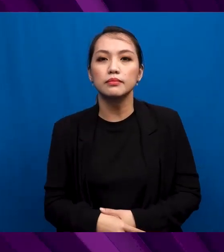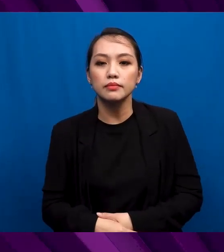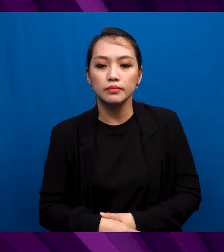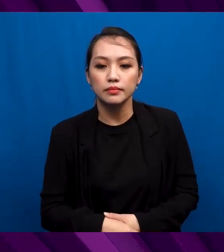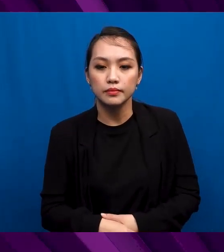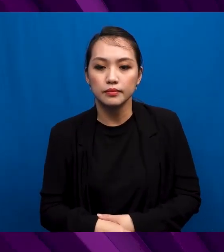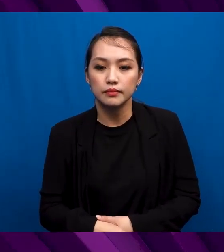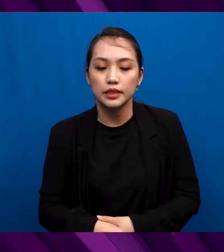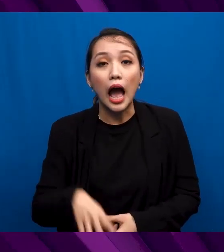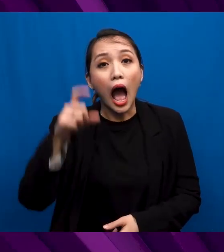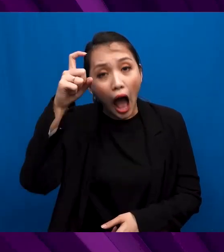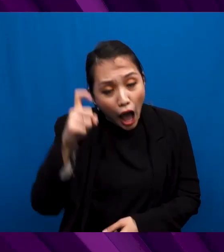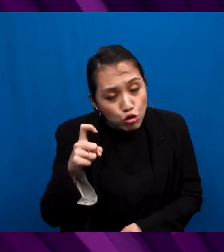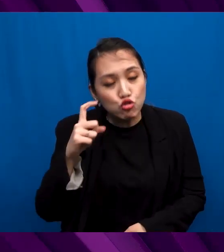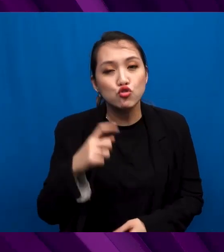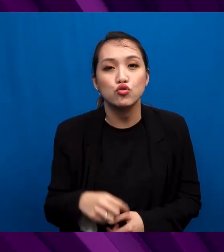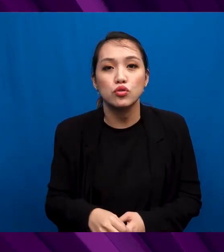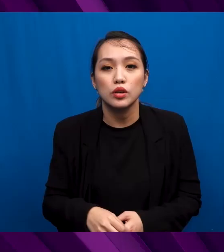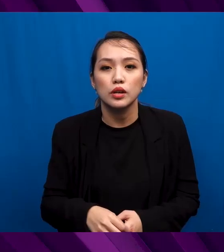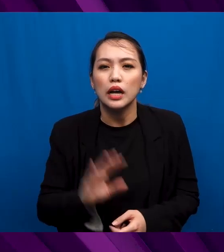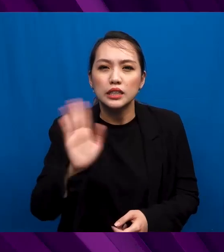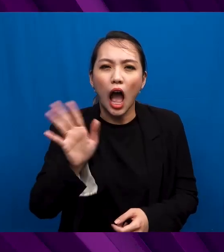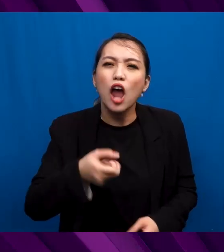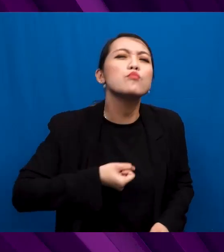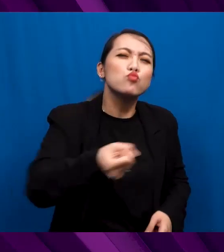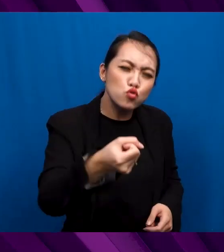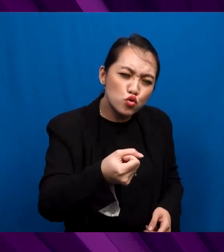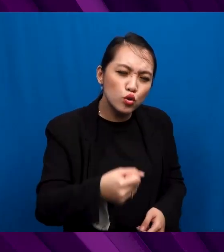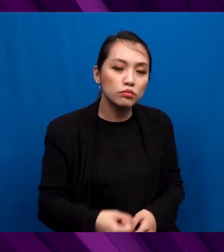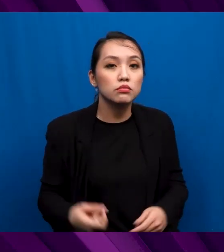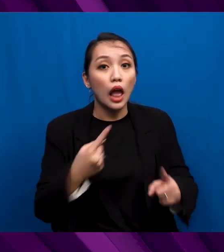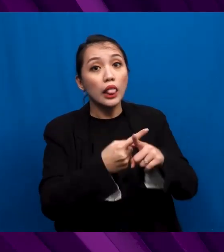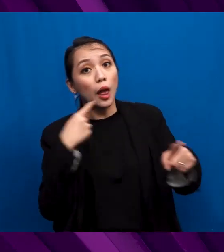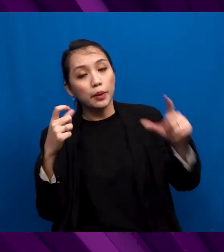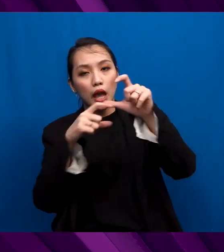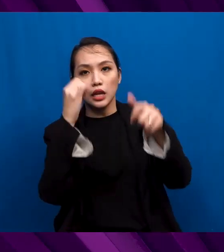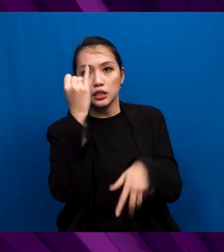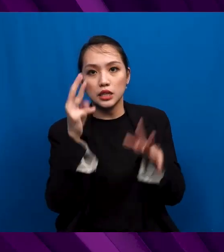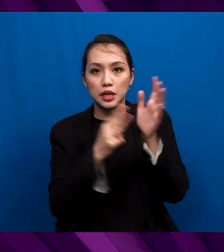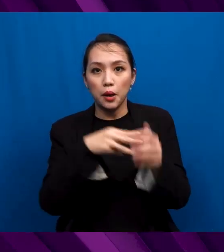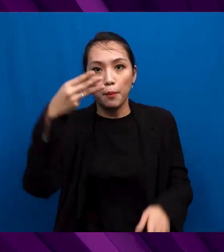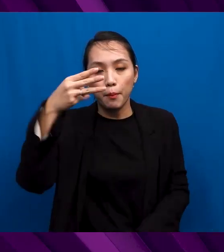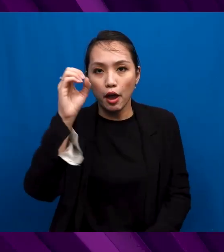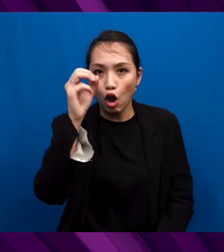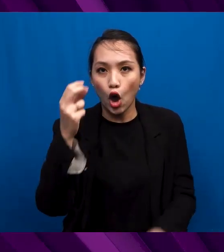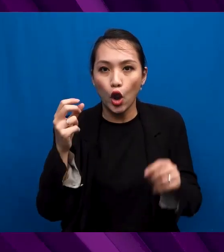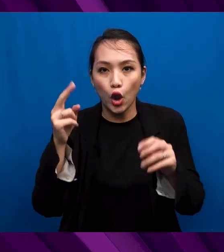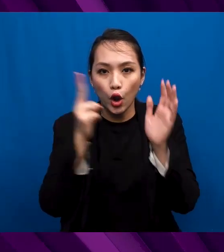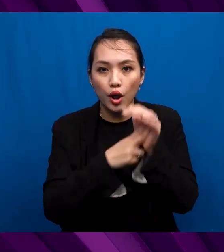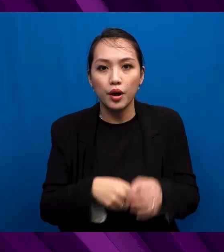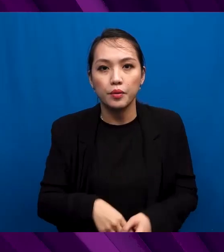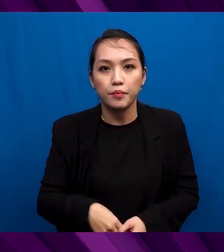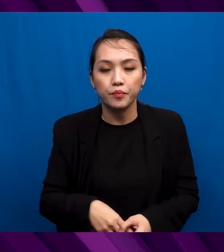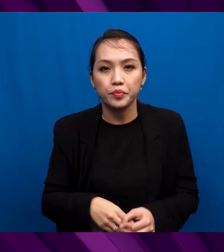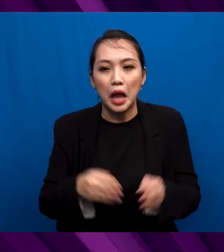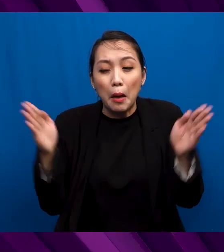dengan cara yang lebih baik, sekalipun tetap sama tegas. Tapi Simeon nggak ambil pusing, ambil pedang, menyandang pedang, dan